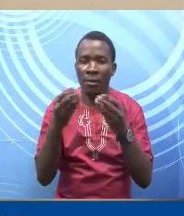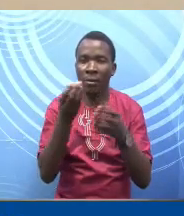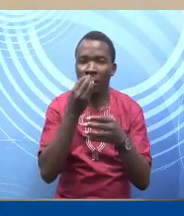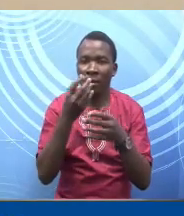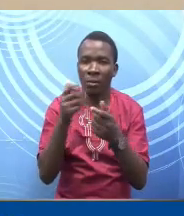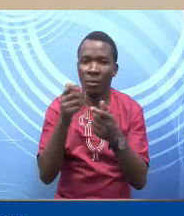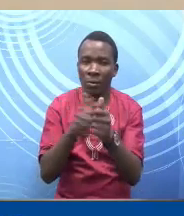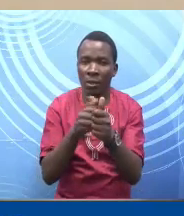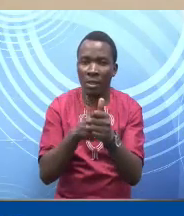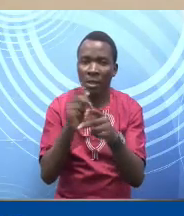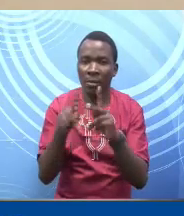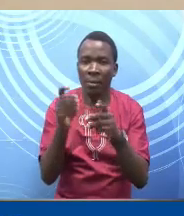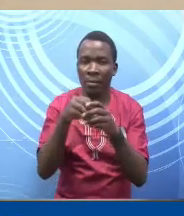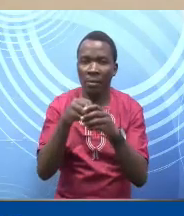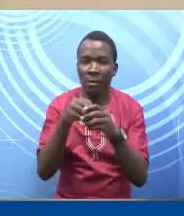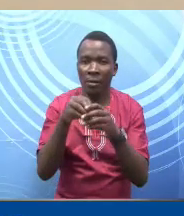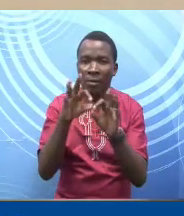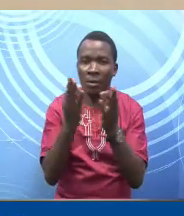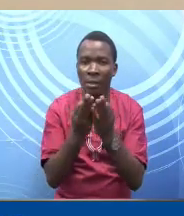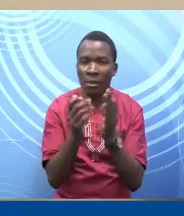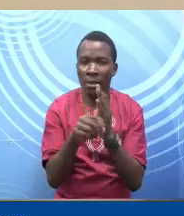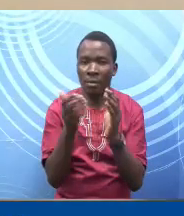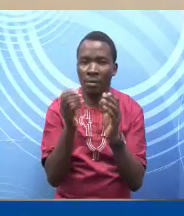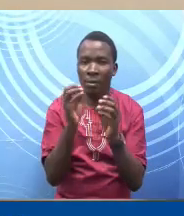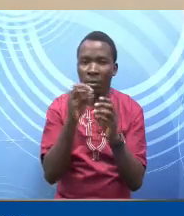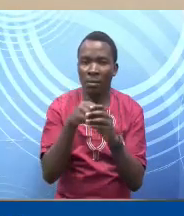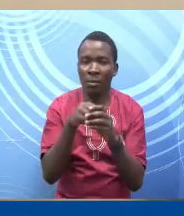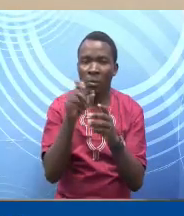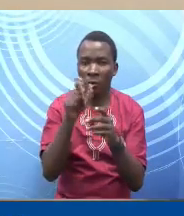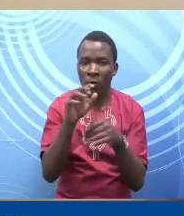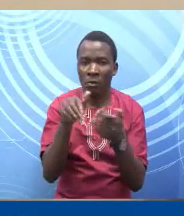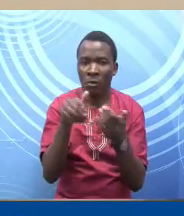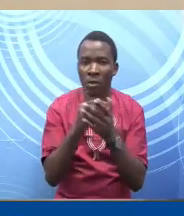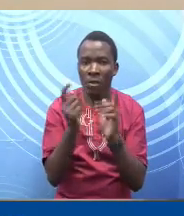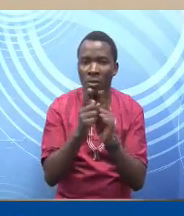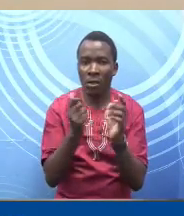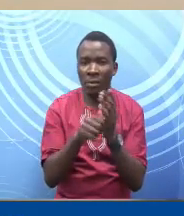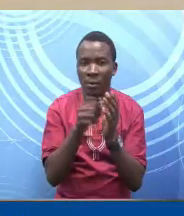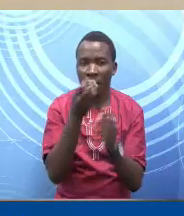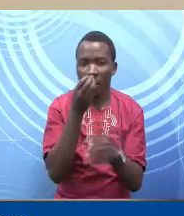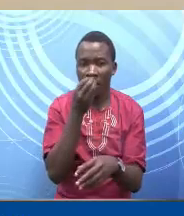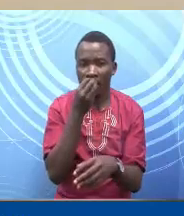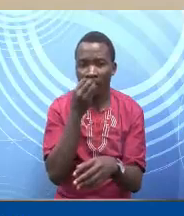y'abagize umuryango nta kibazo kirimo wari wese ugize ikibazo cy'ibiribwa